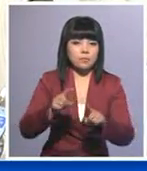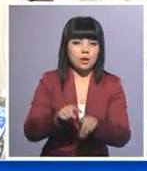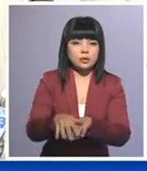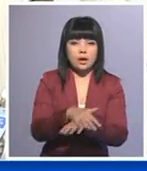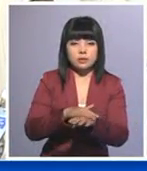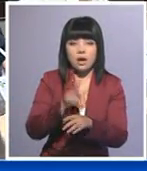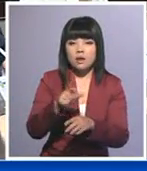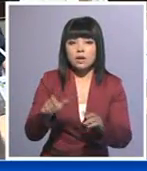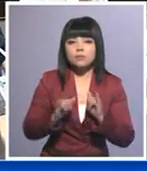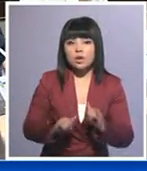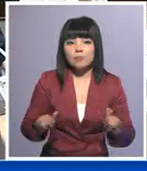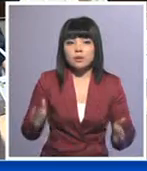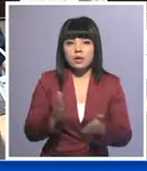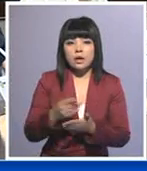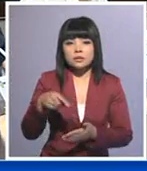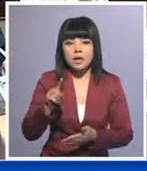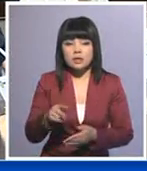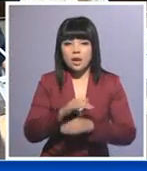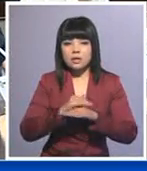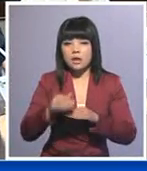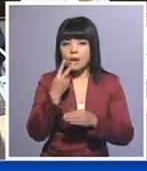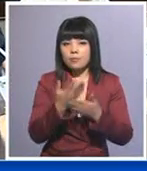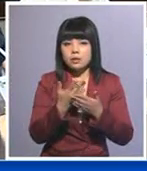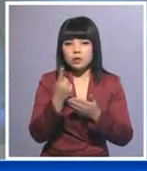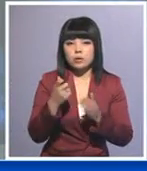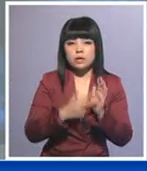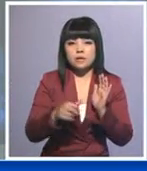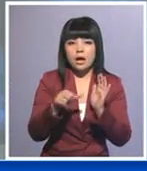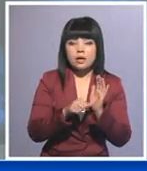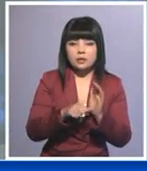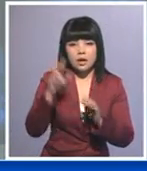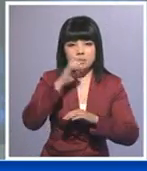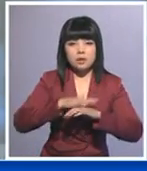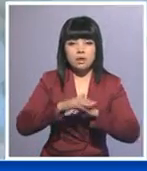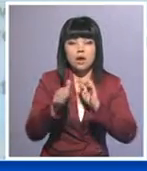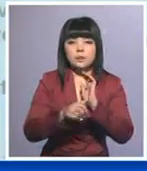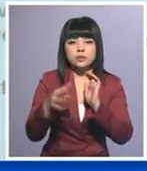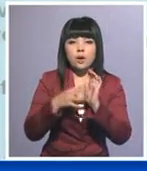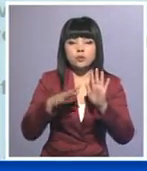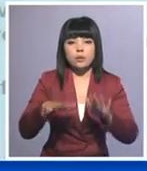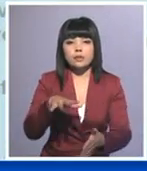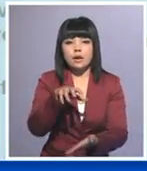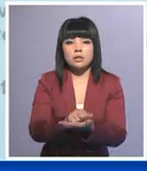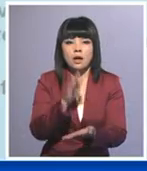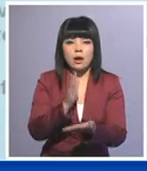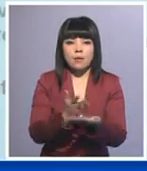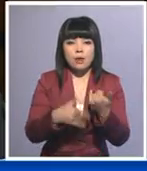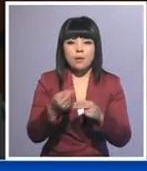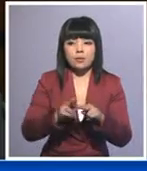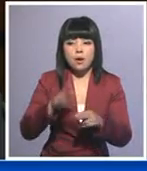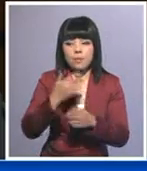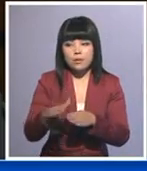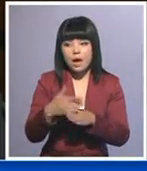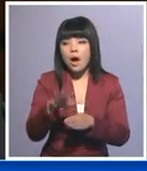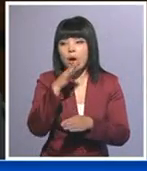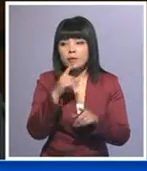Мәселен, адам дамуының индексі рейтингісінде 186 елдің ішінде 69-шы орындамыз. Адами әлеуетке алдағы уақытта да